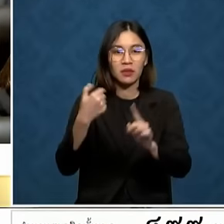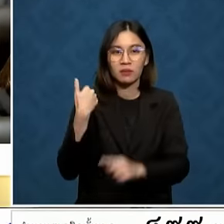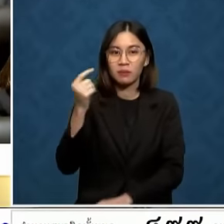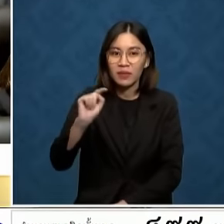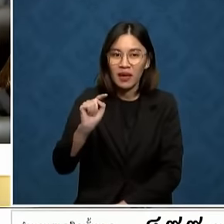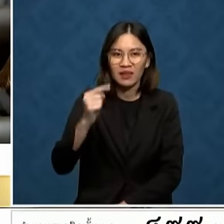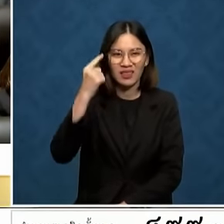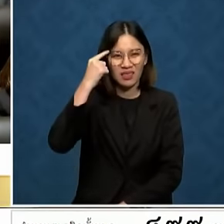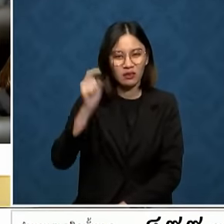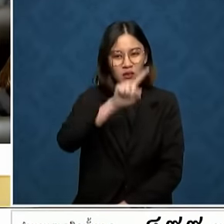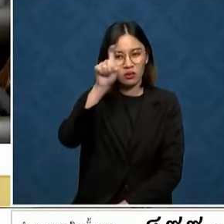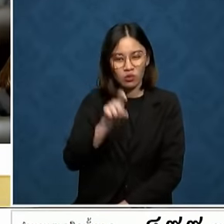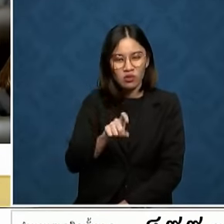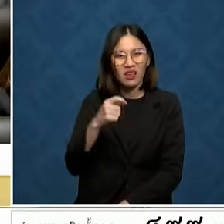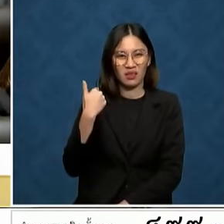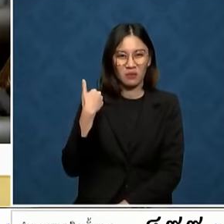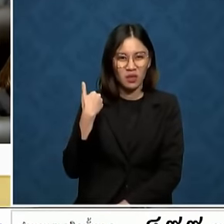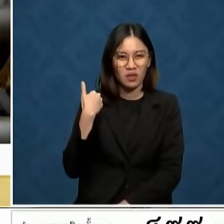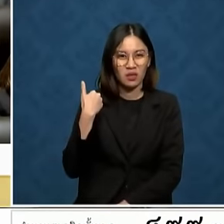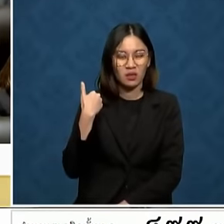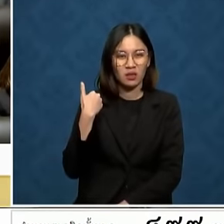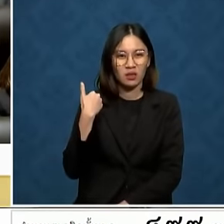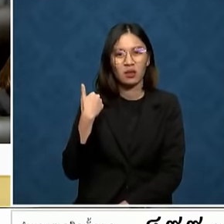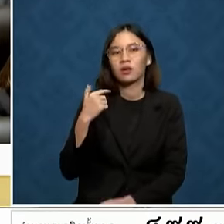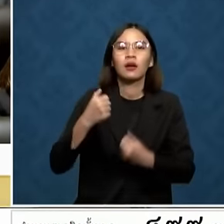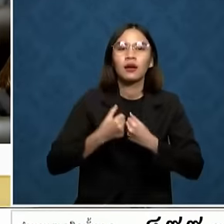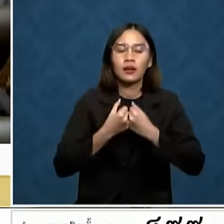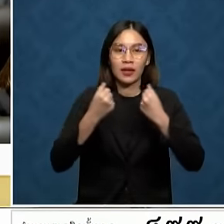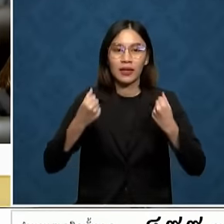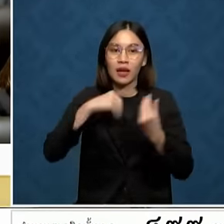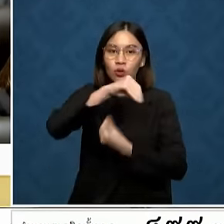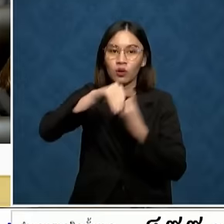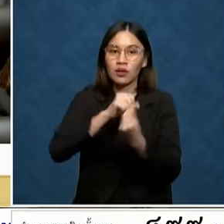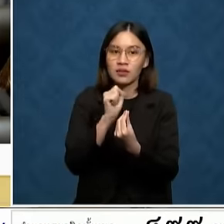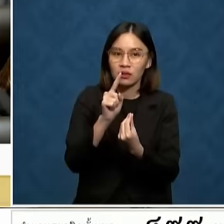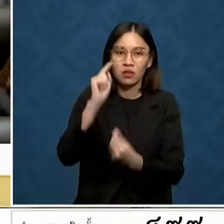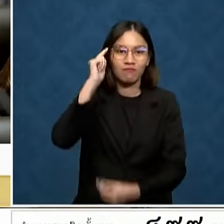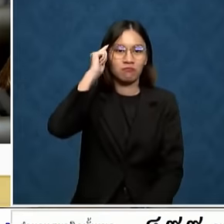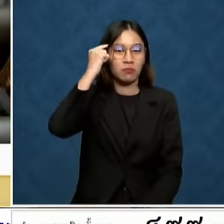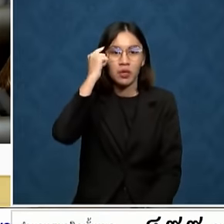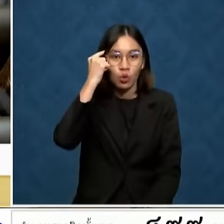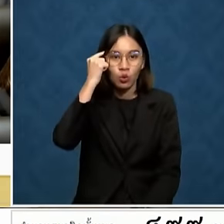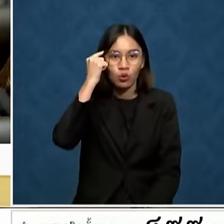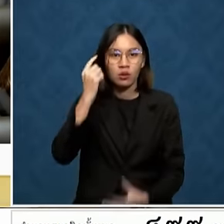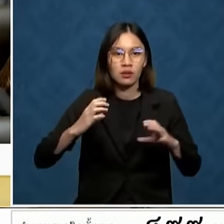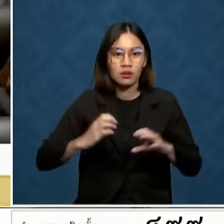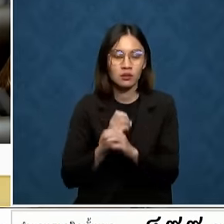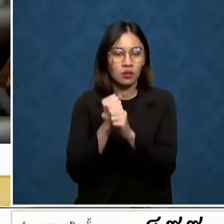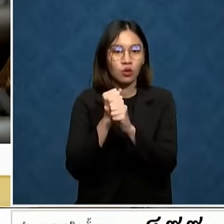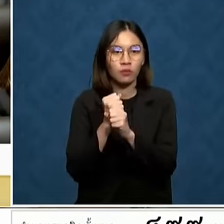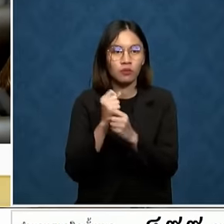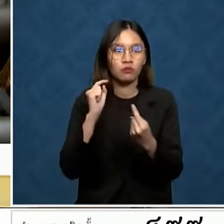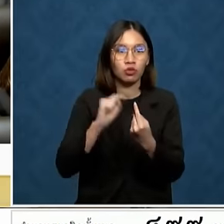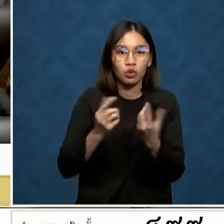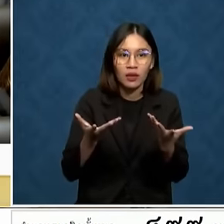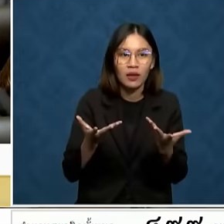ด้วยเครื่องหมายคำถามขนาดของการขยายตวทเศรษกิจ กไม่รู้ครับวลงแล้วจะเป็ร